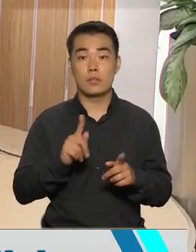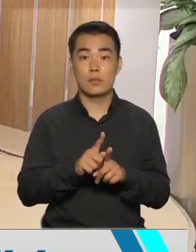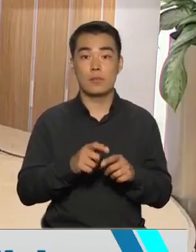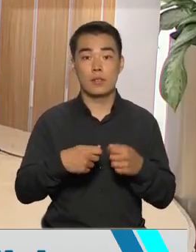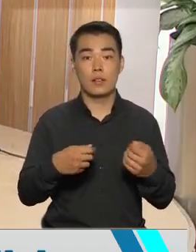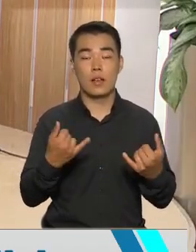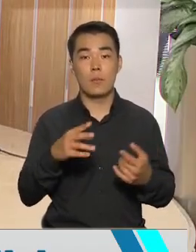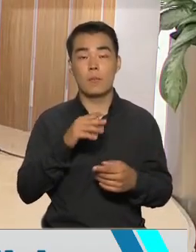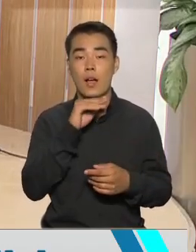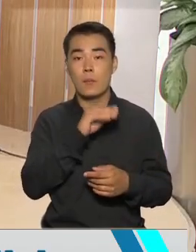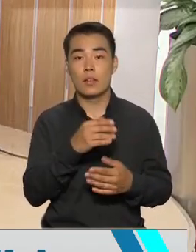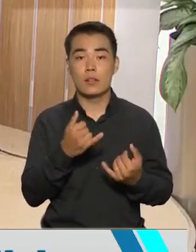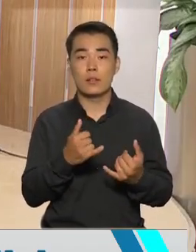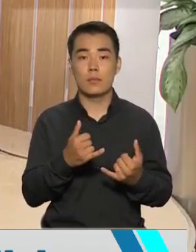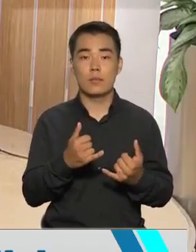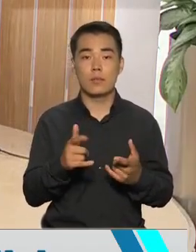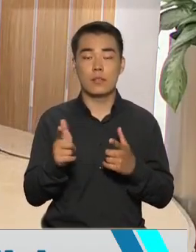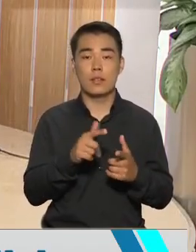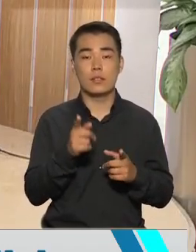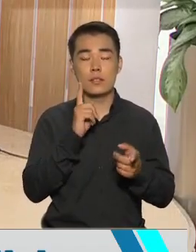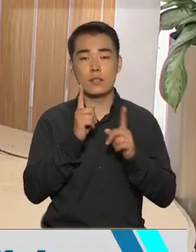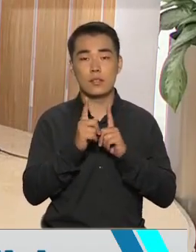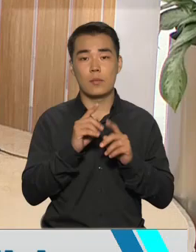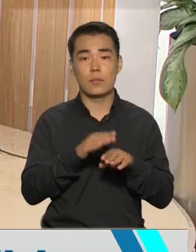мен ойлойм 10-чу саммитте